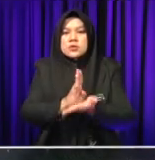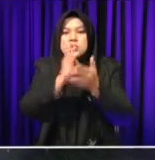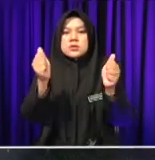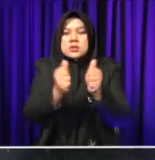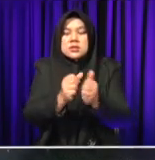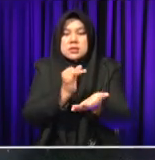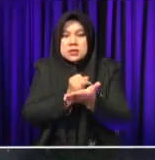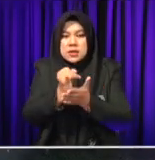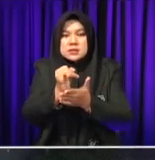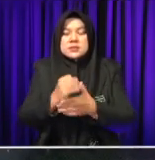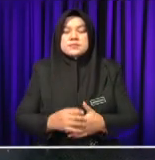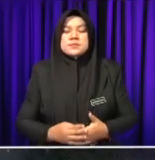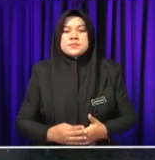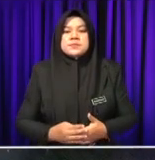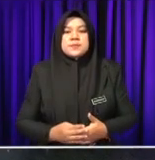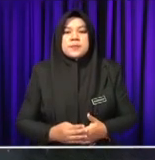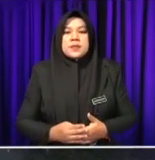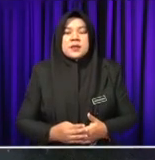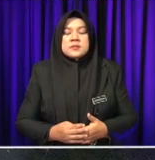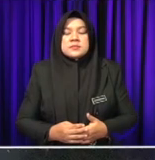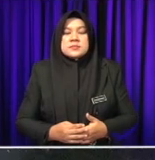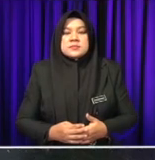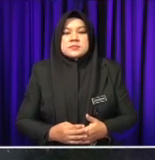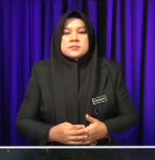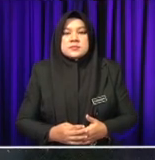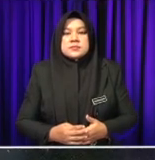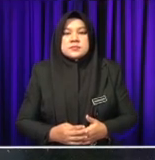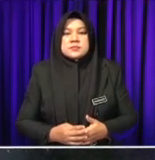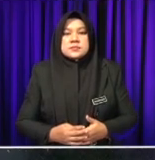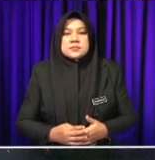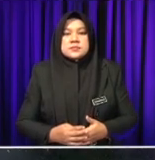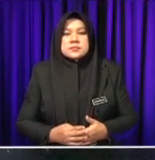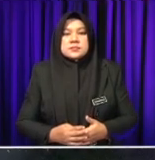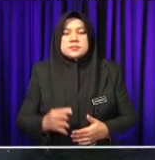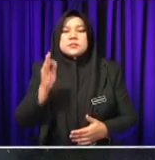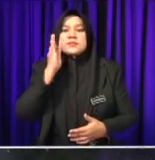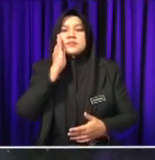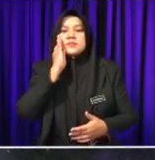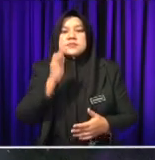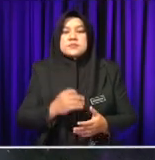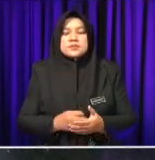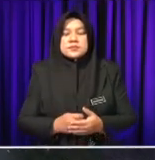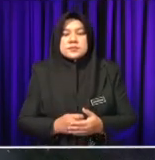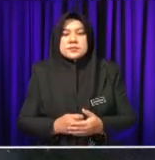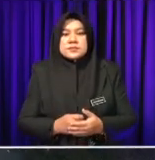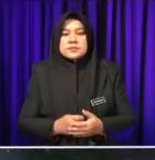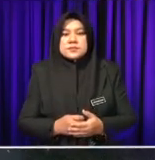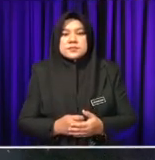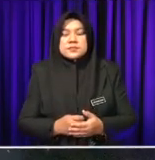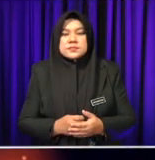yang tahu Siapa yang ingin meneka Adakah Hakim Abang Hakim perlu memetik nama Fatin okey silakan